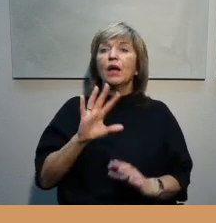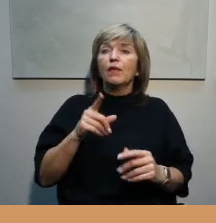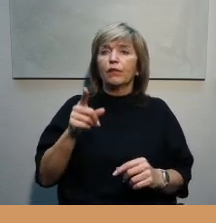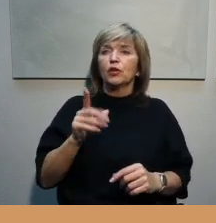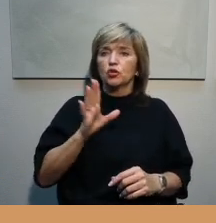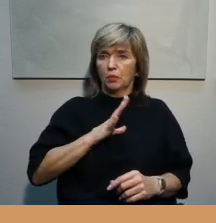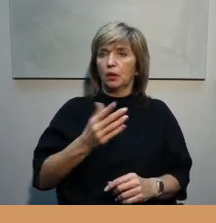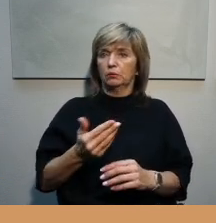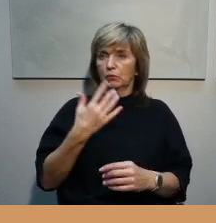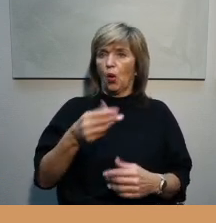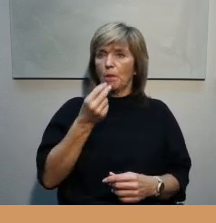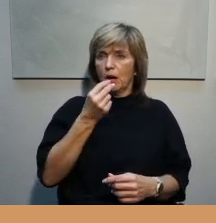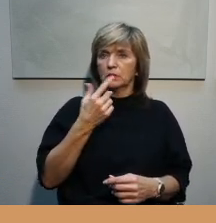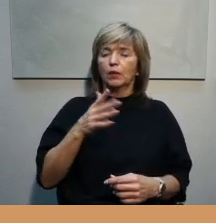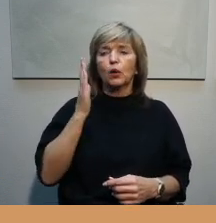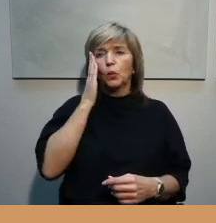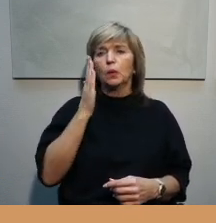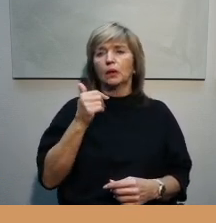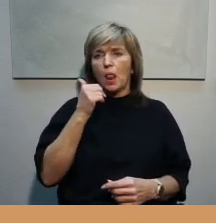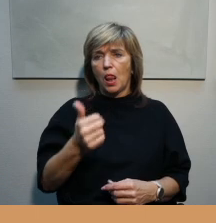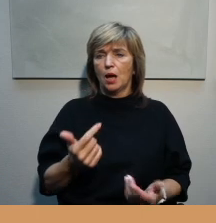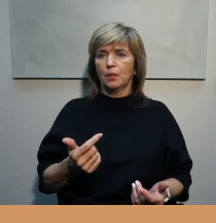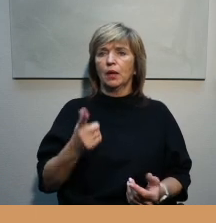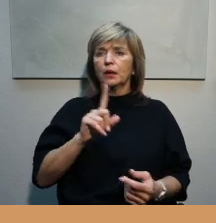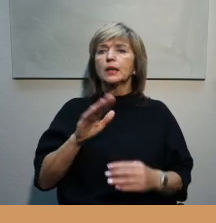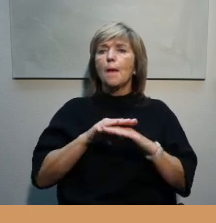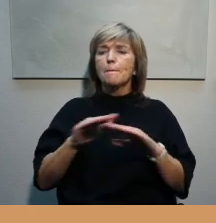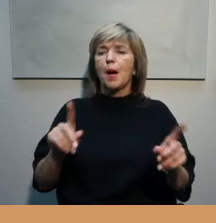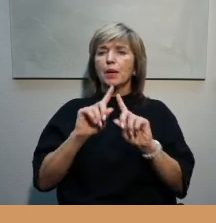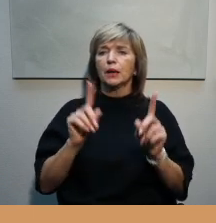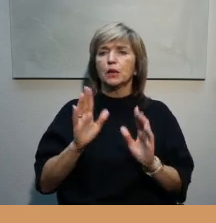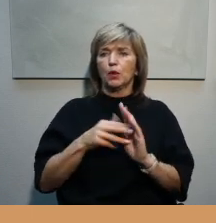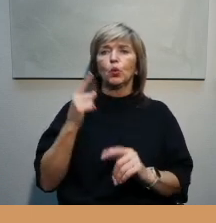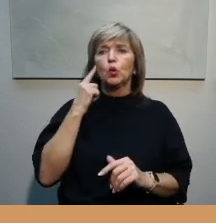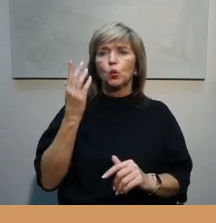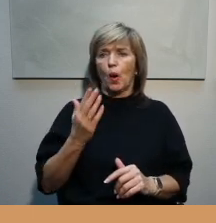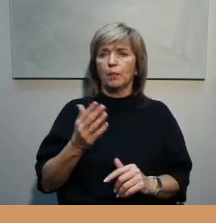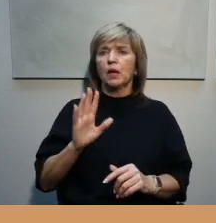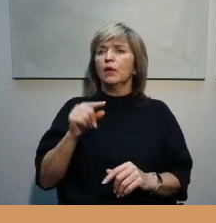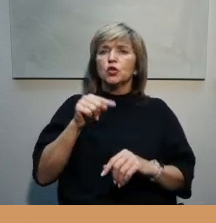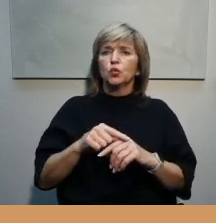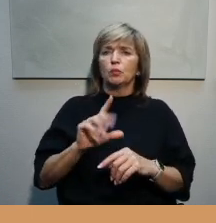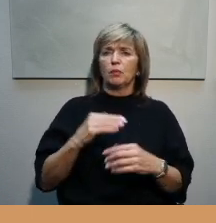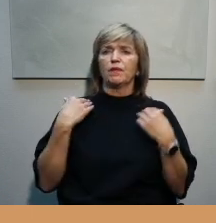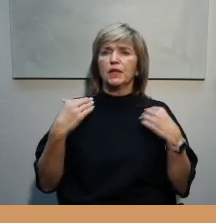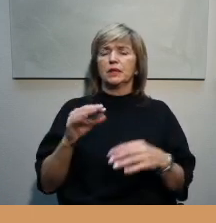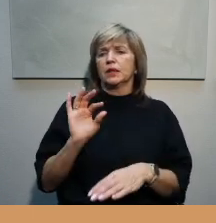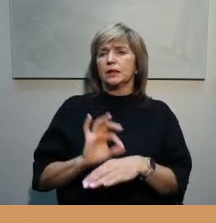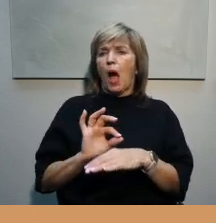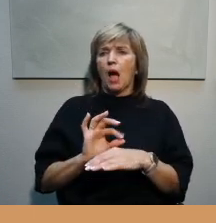vispār ir paēdis, vai viņš ir izgulējies, tās ir pamatlietas, par ko domāt, vai viņš nejūt kādas fiziskas